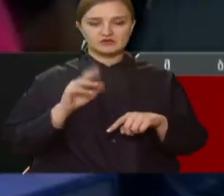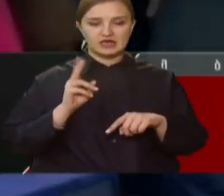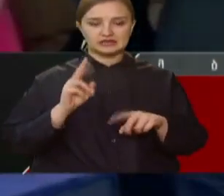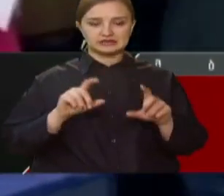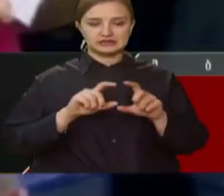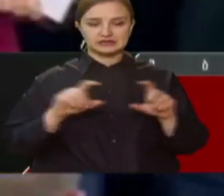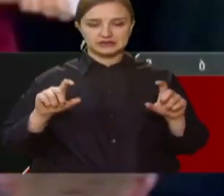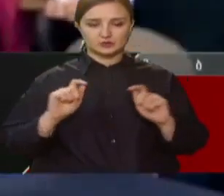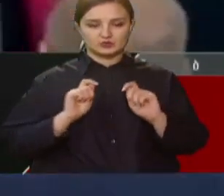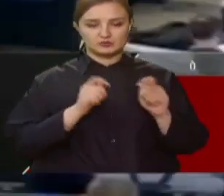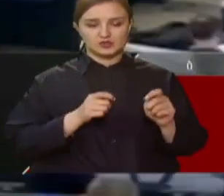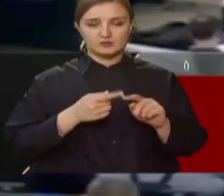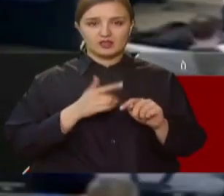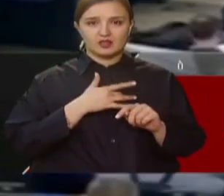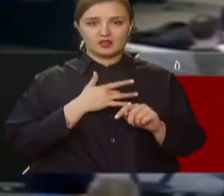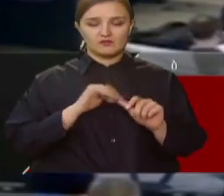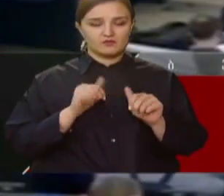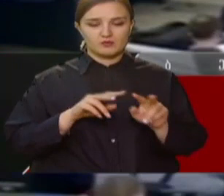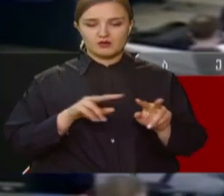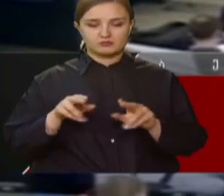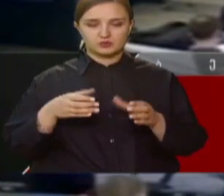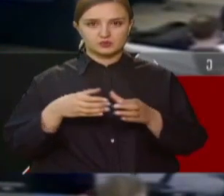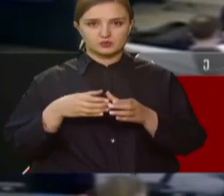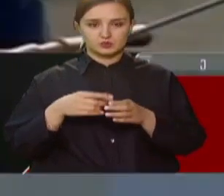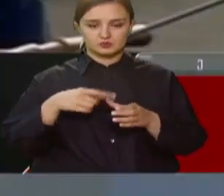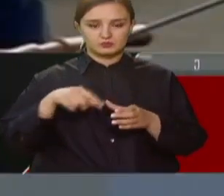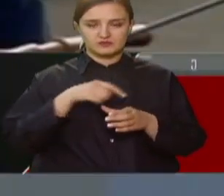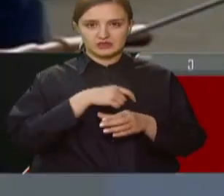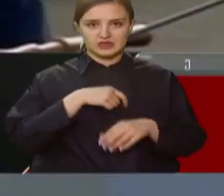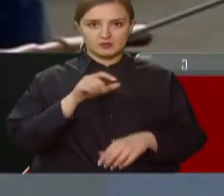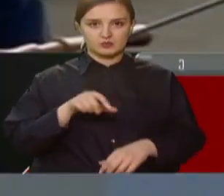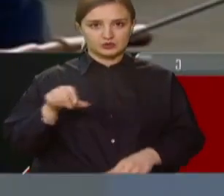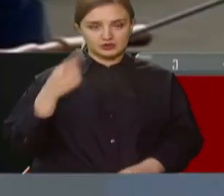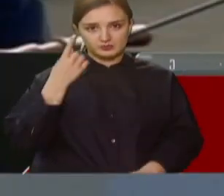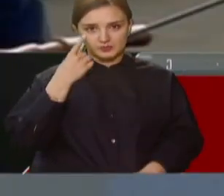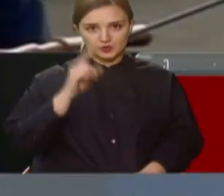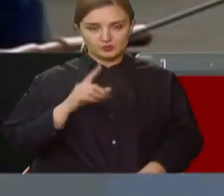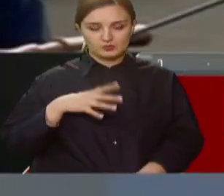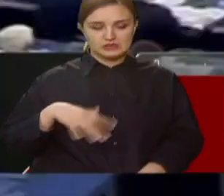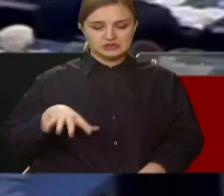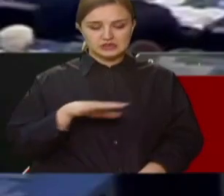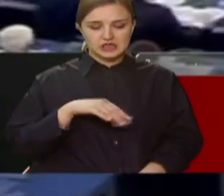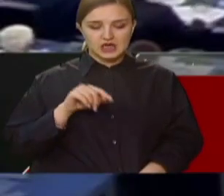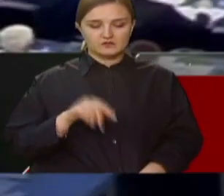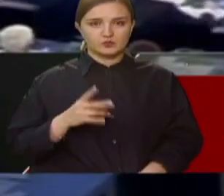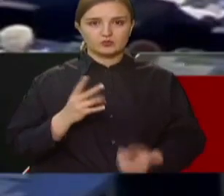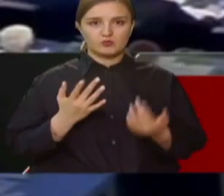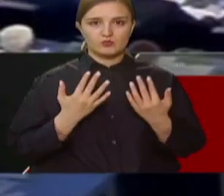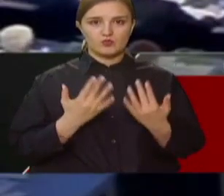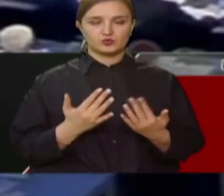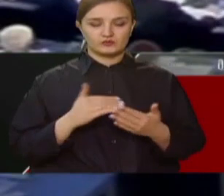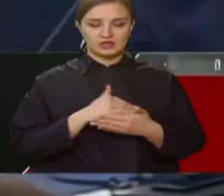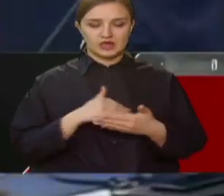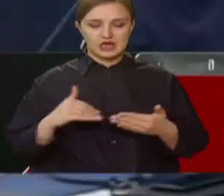სტატუსს. Ამავდროულად დაახლოებით იგივე ჯგუფი დეპუტატებისა ფიქრობს, რომ საქართველოს წინაპირობად უნდა განესაზღვროს